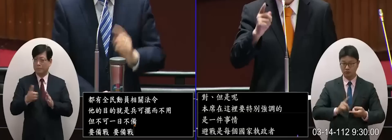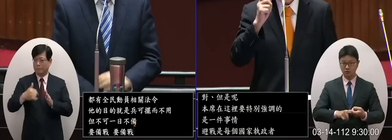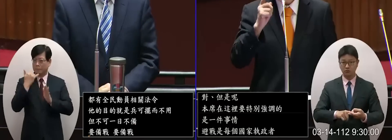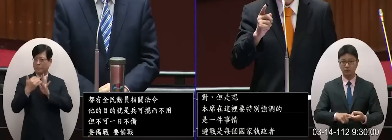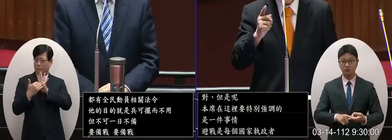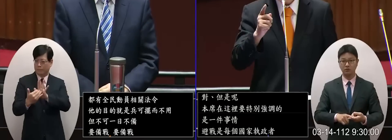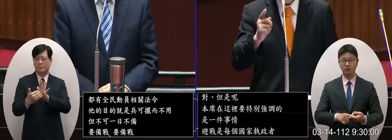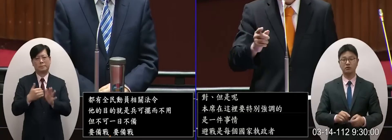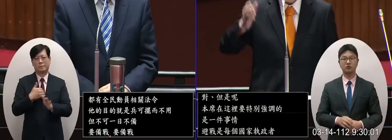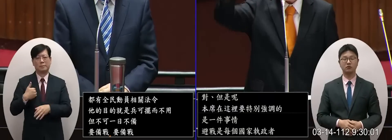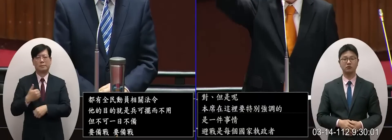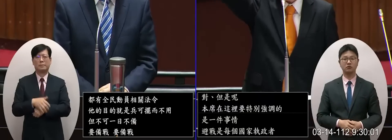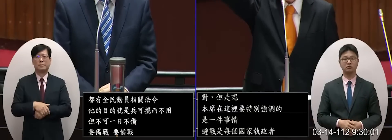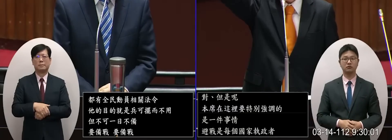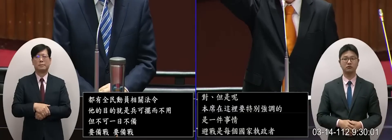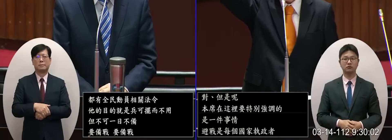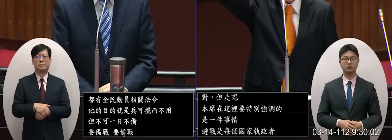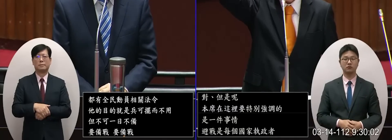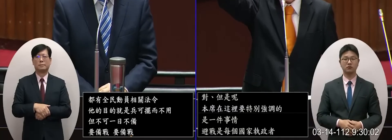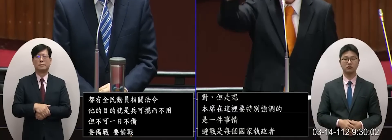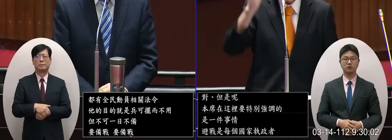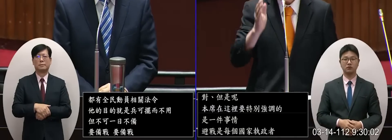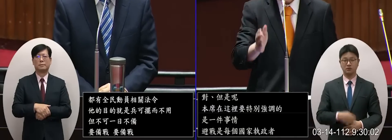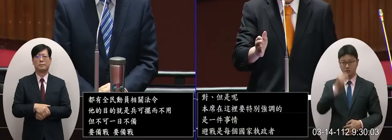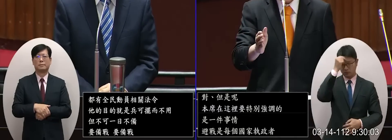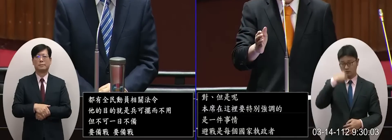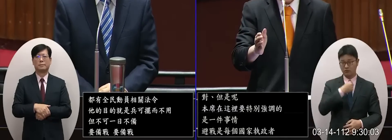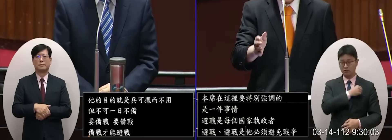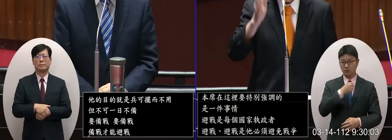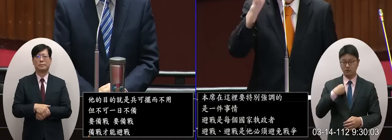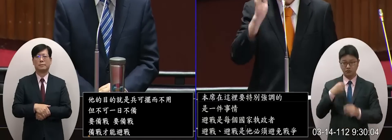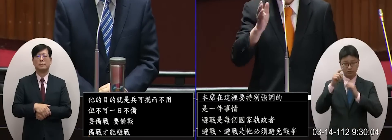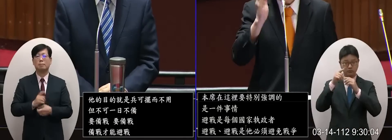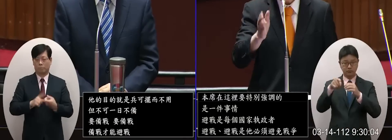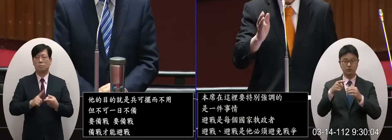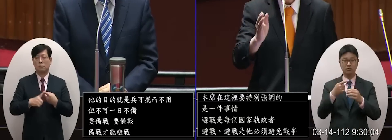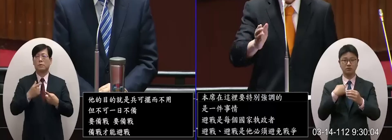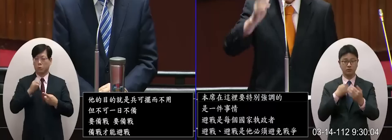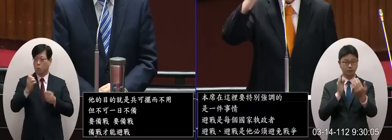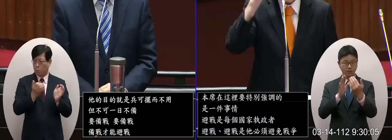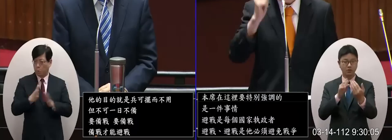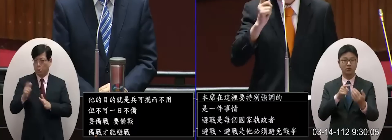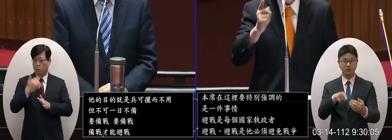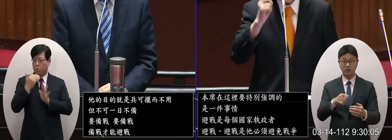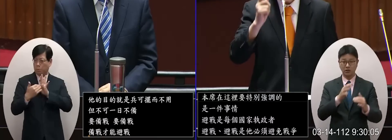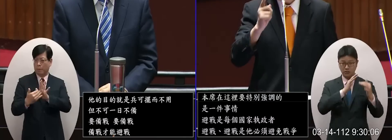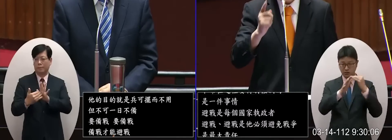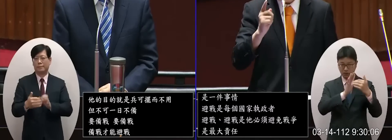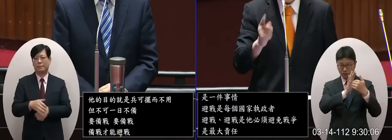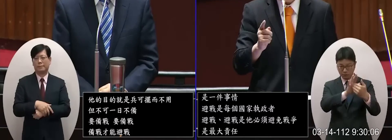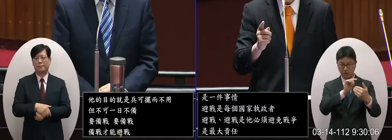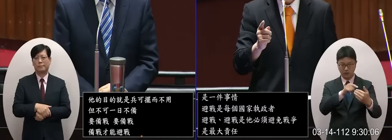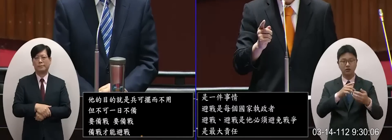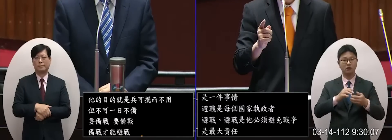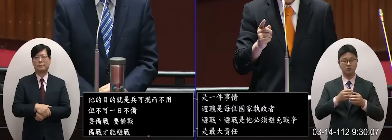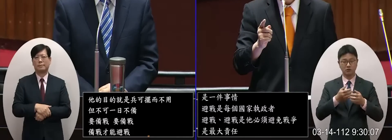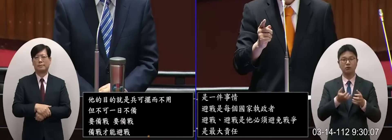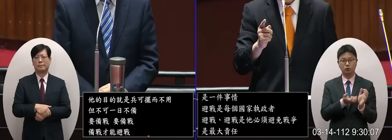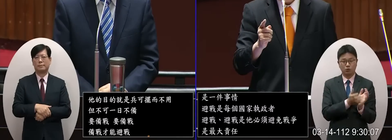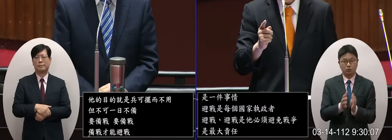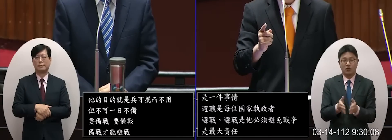能避战， 回避的责任。我们在天主前面来讲这个。 对啊，备战才能避战 是绝对必须要做